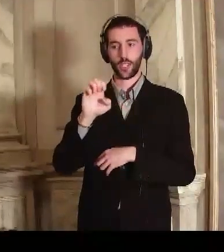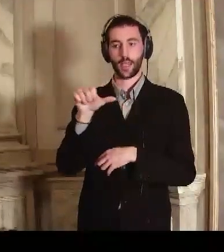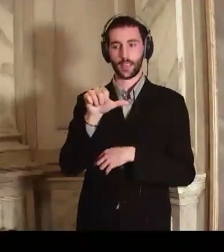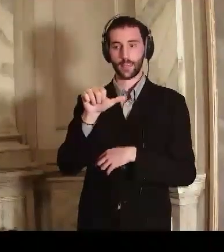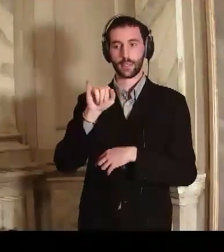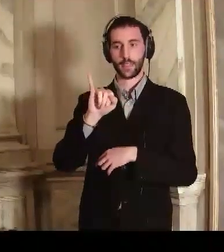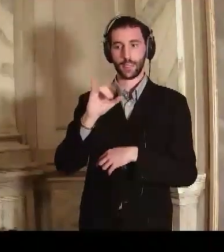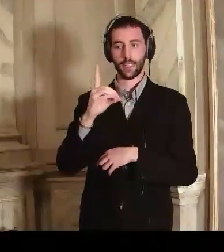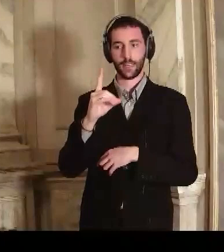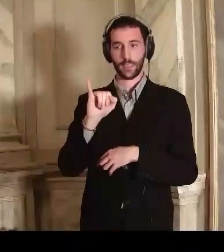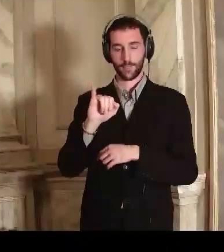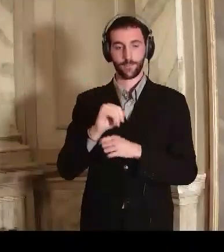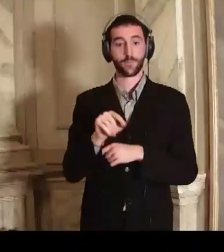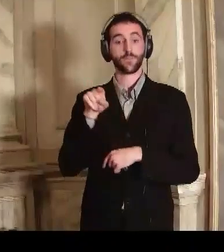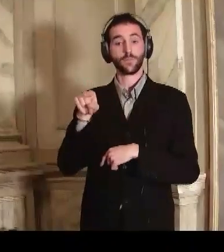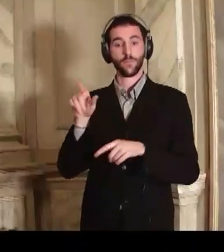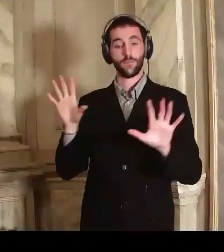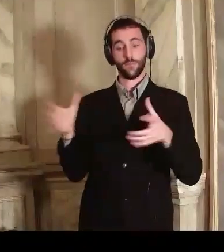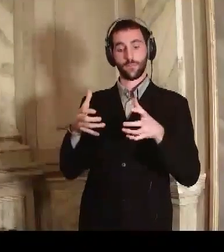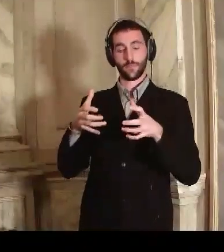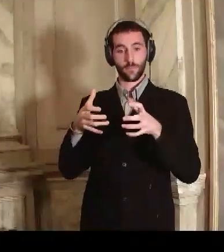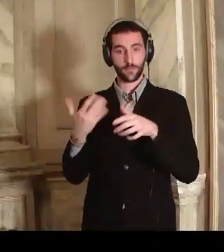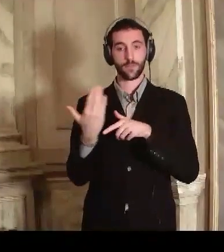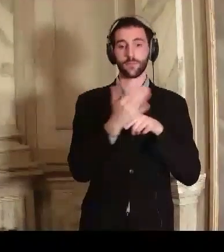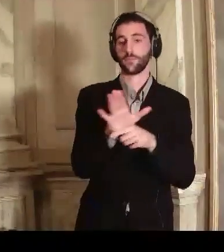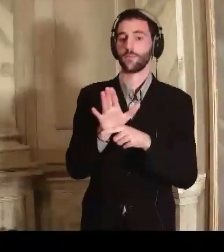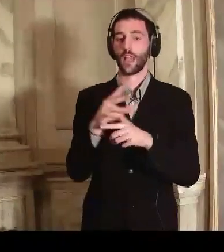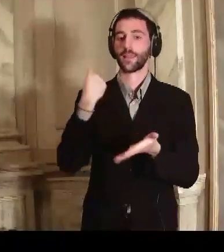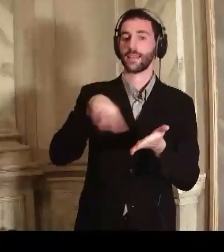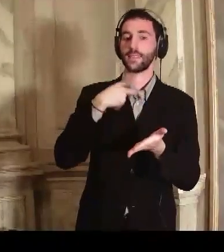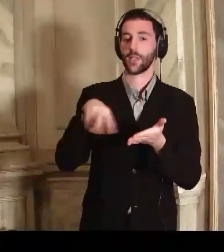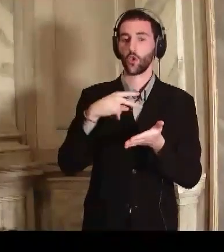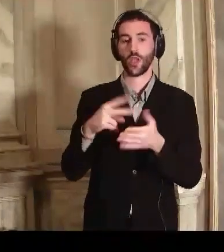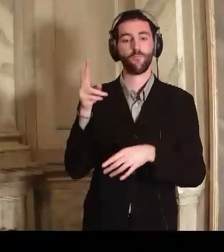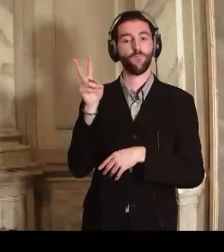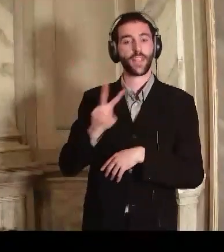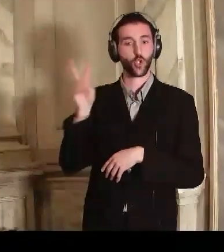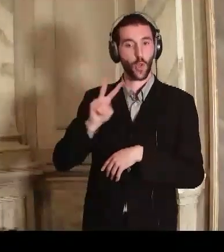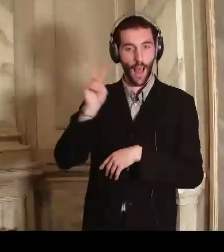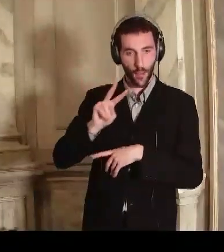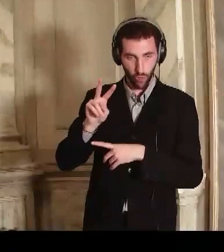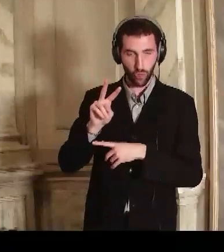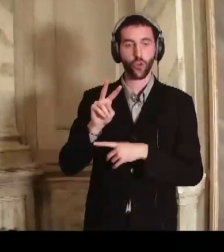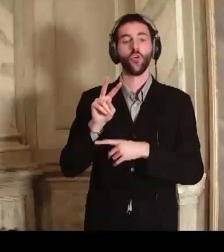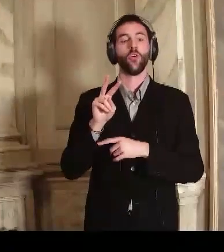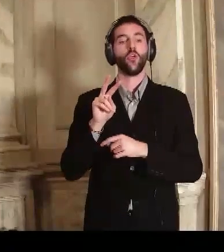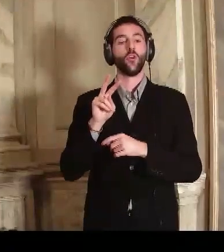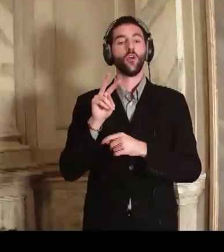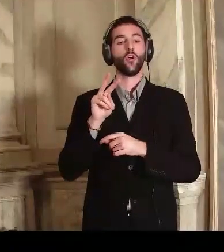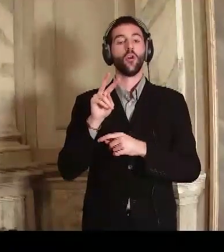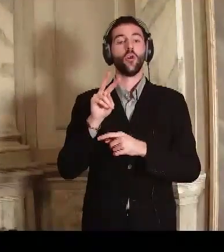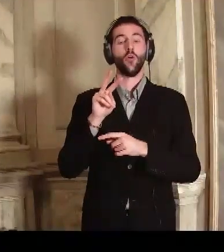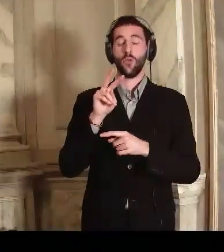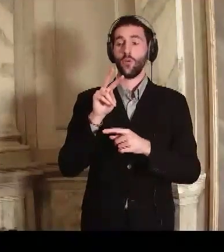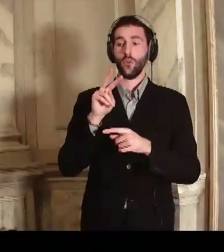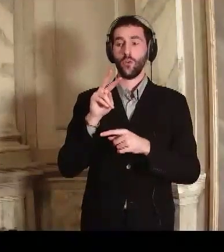sensazionale danzatore venezuelano Javier De Frutos. I nostri bandi aperti ad artisti, coreografi italiani e